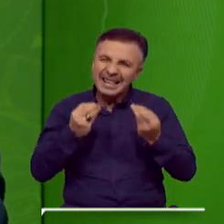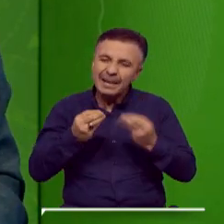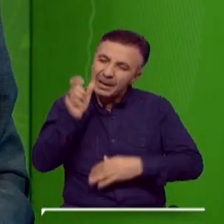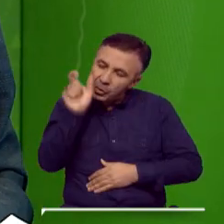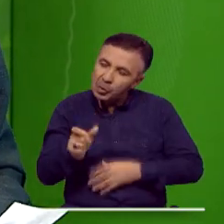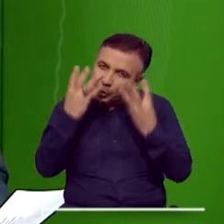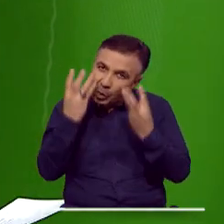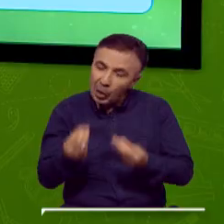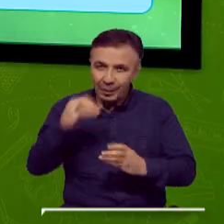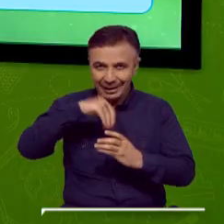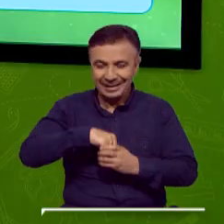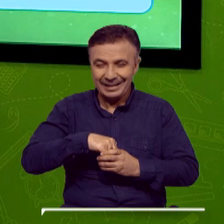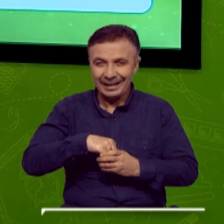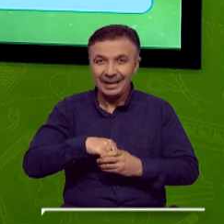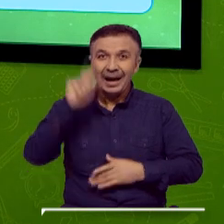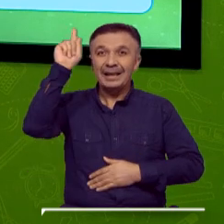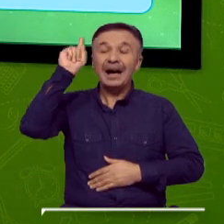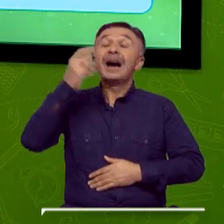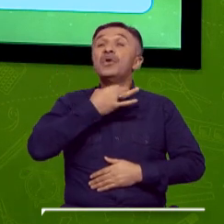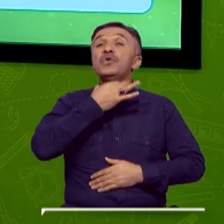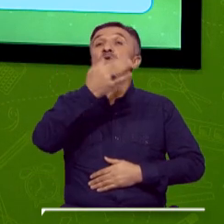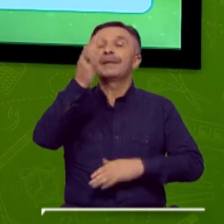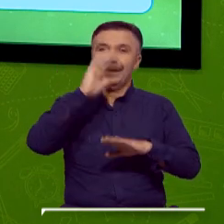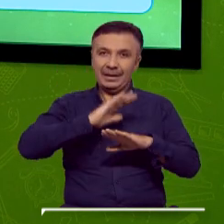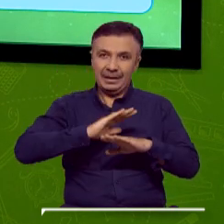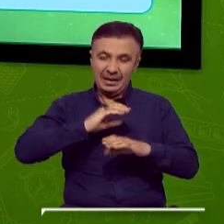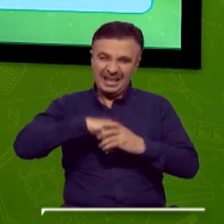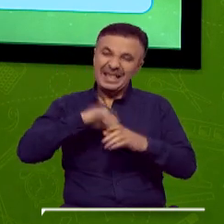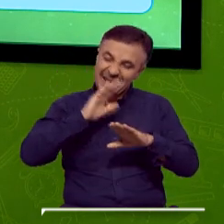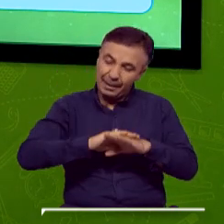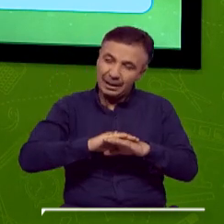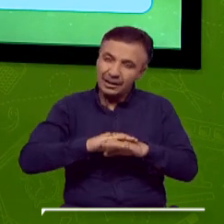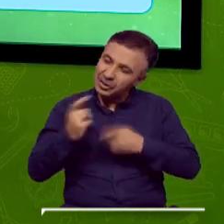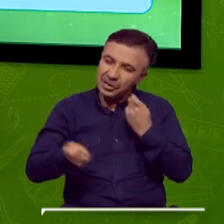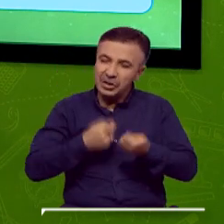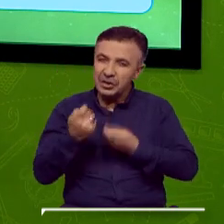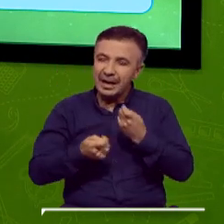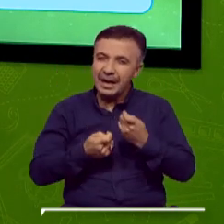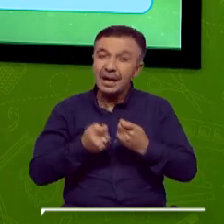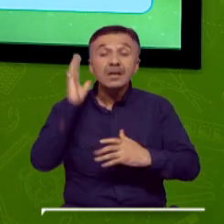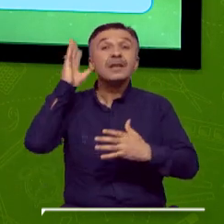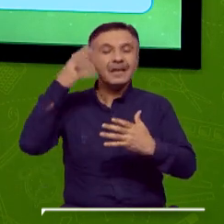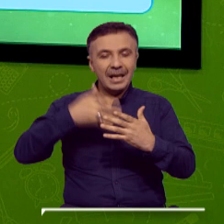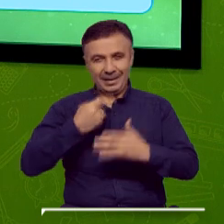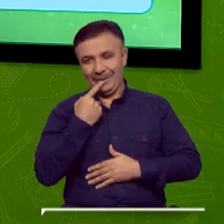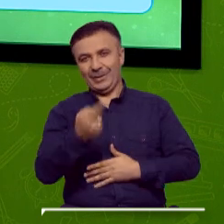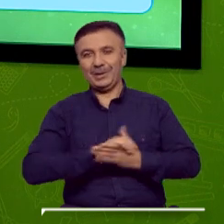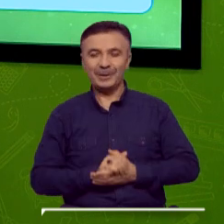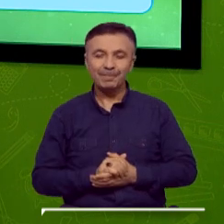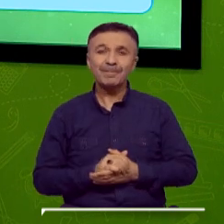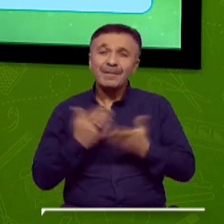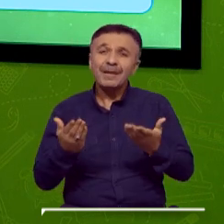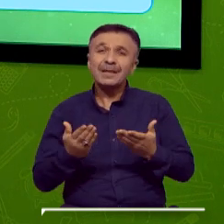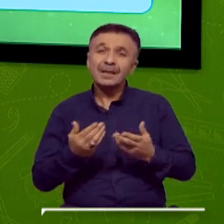kul olmak için, ona şükretmek için yapılan fiillere biz ibadet diyoruz. Evet,